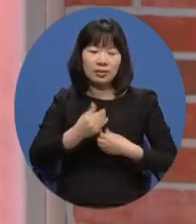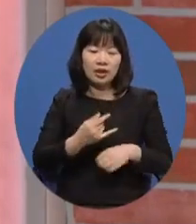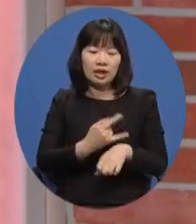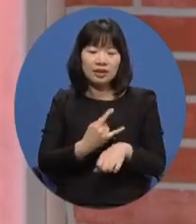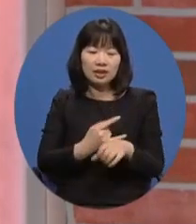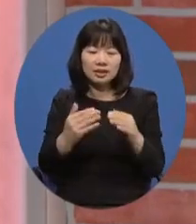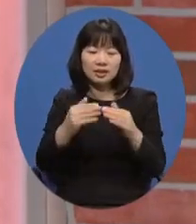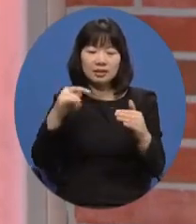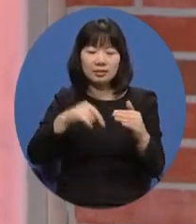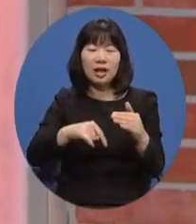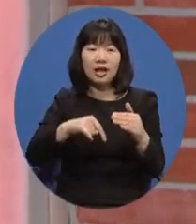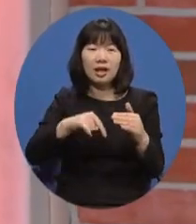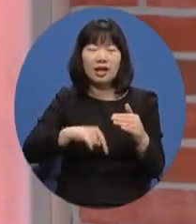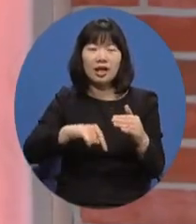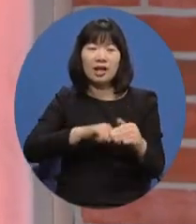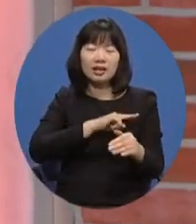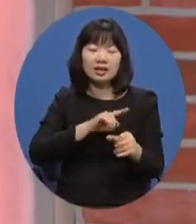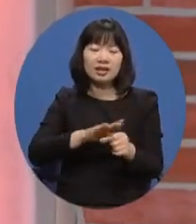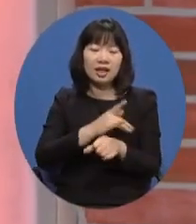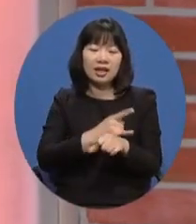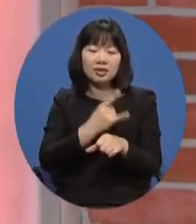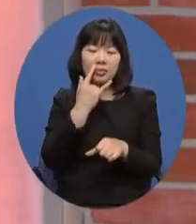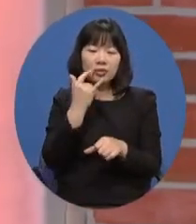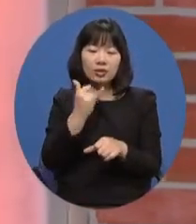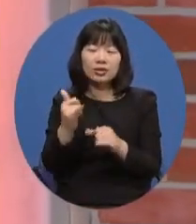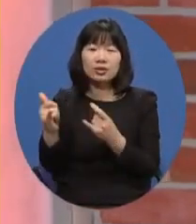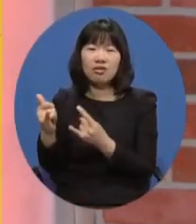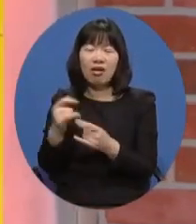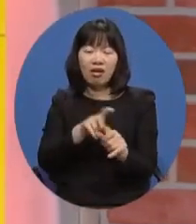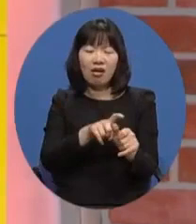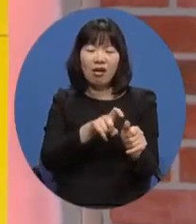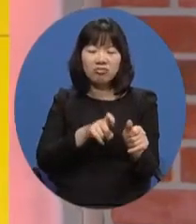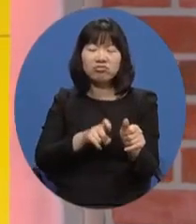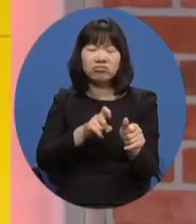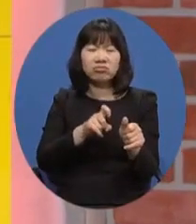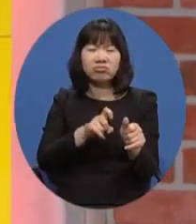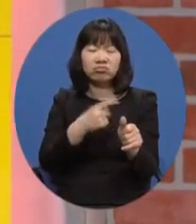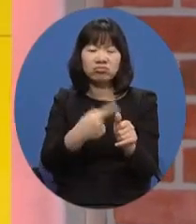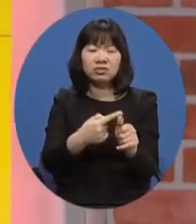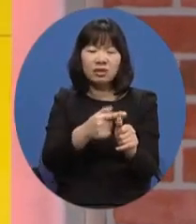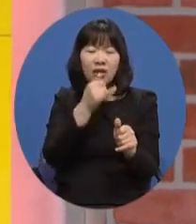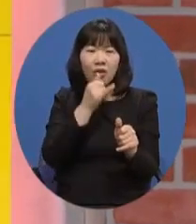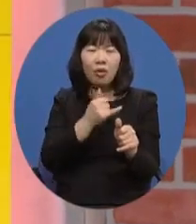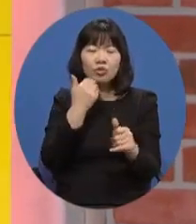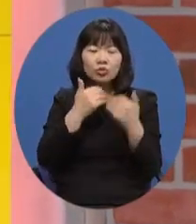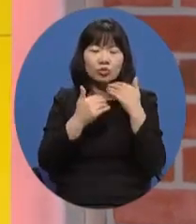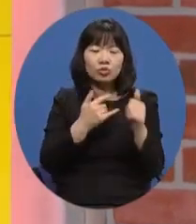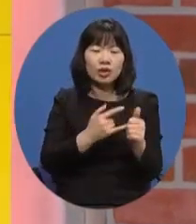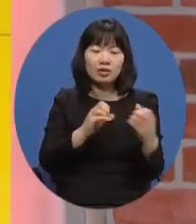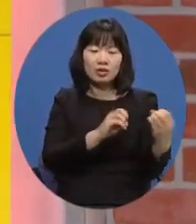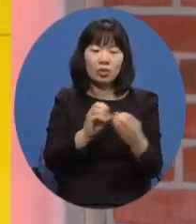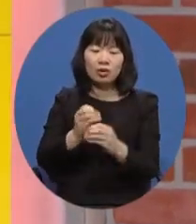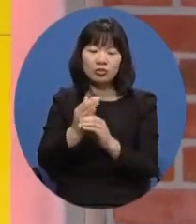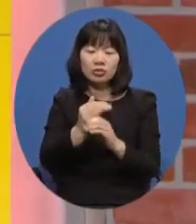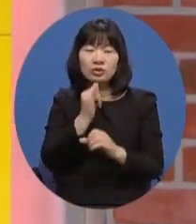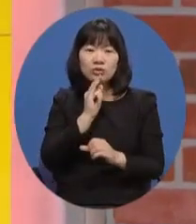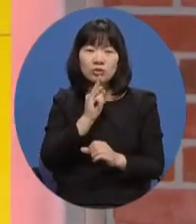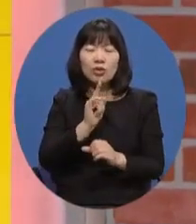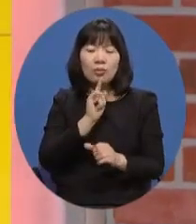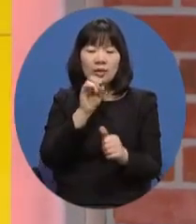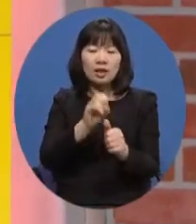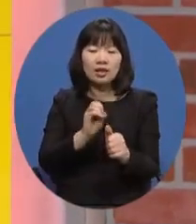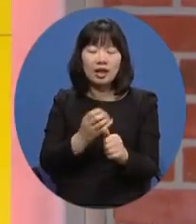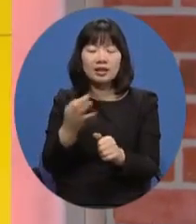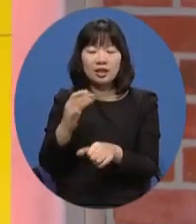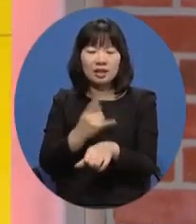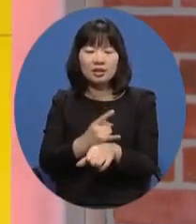되는 집안 내에서 가장 사랑하는 엄마 아빠가 헐뜯어요. 그러면 아이들이 누군가 대화를 하고 그 사람이 얘기해 준